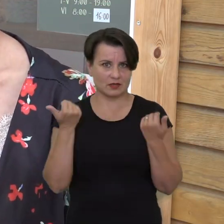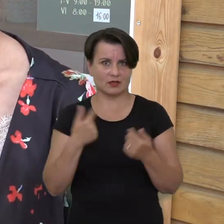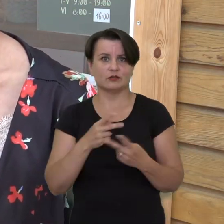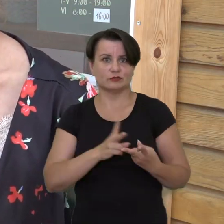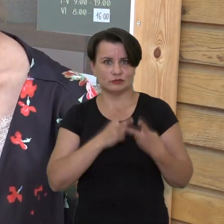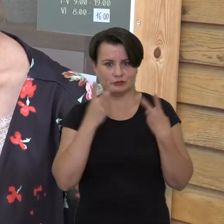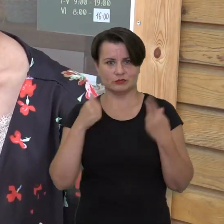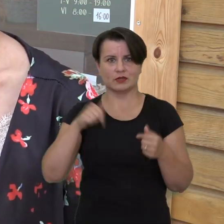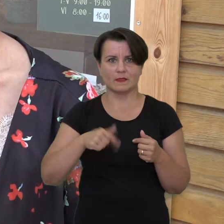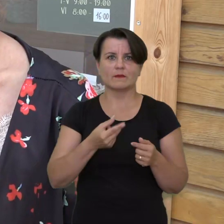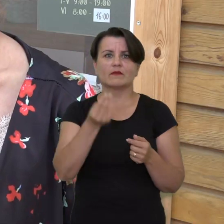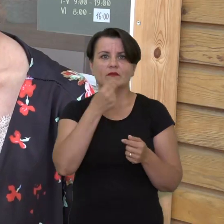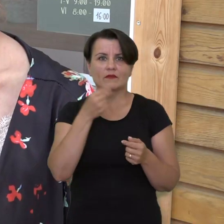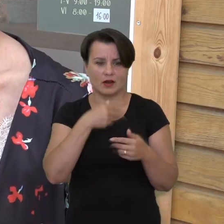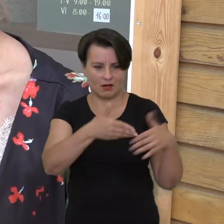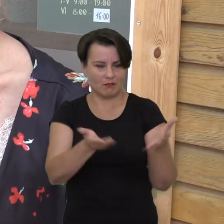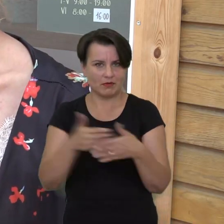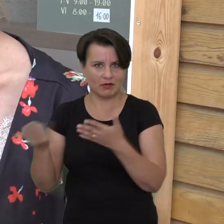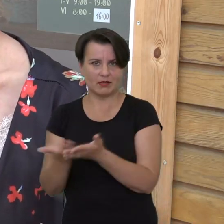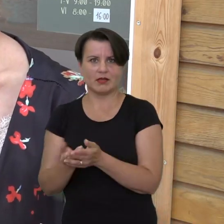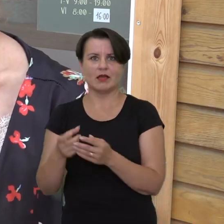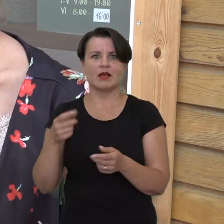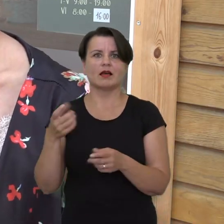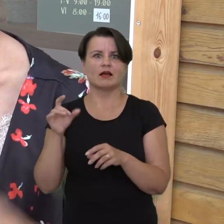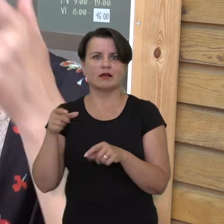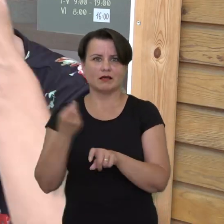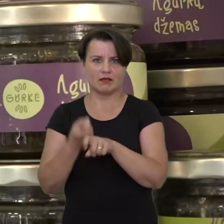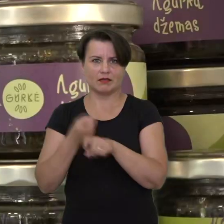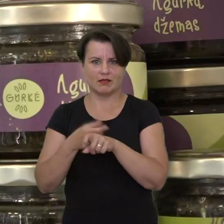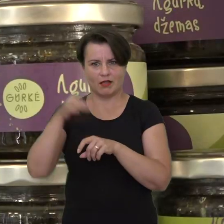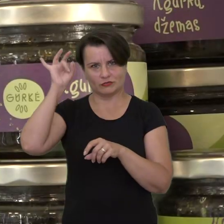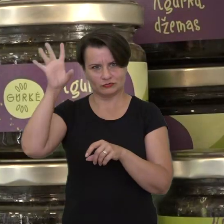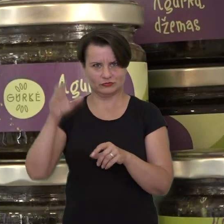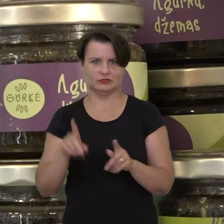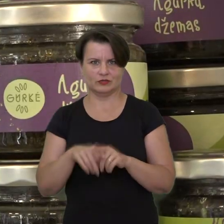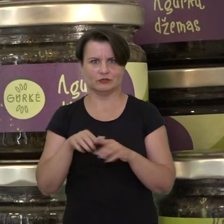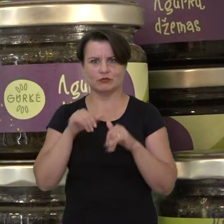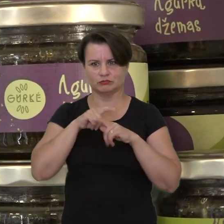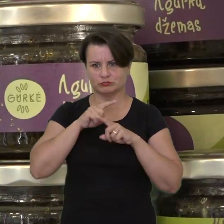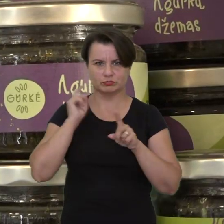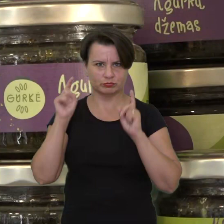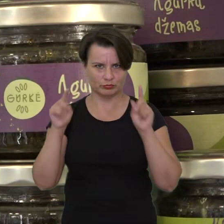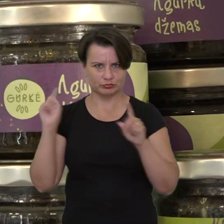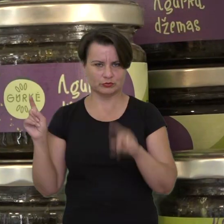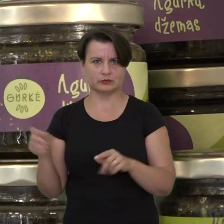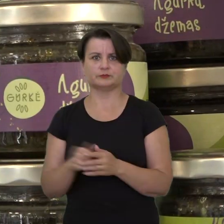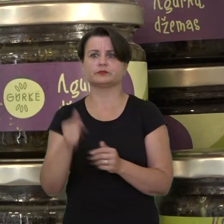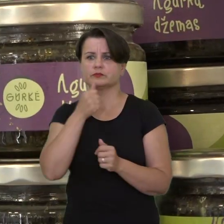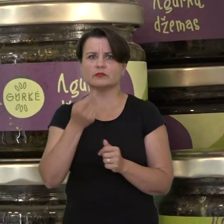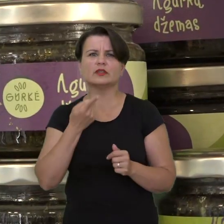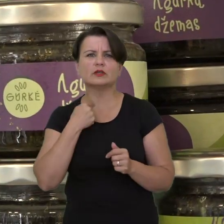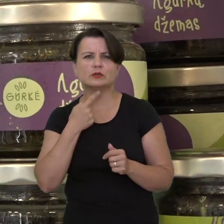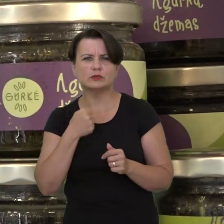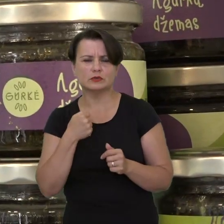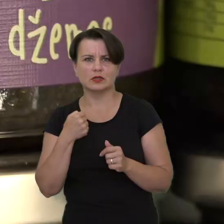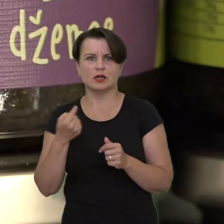mūsų kulinariniai produktai garsina, padeda garsinti Kėdainių kraštą. Gastronomija jinai visą laiką buvo neatsiejama turizmo dalis.